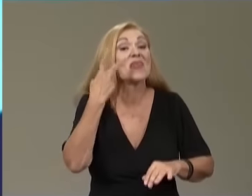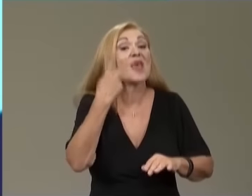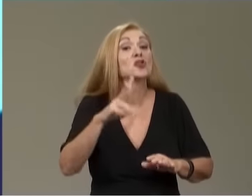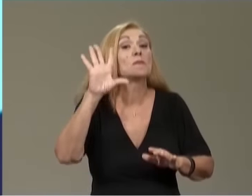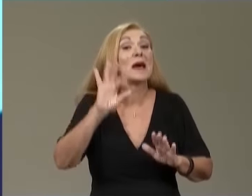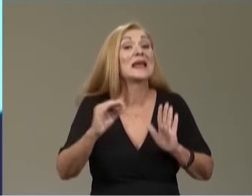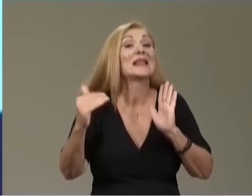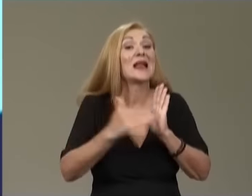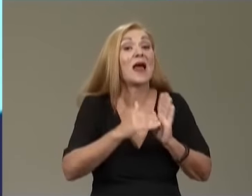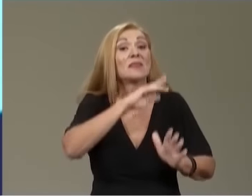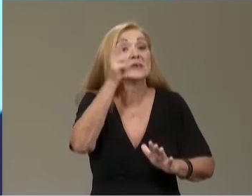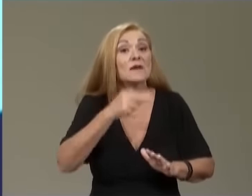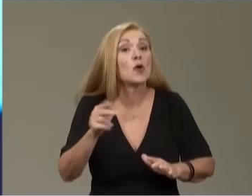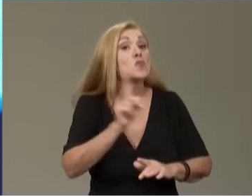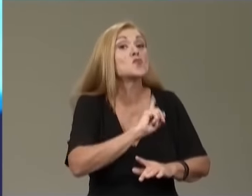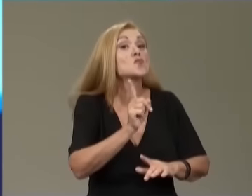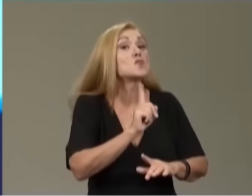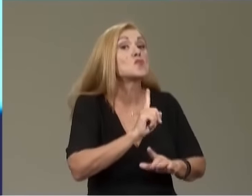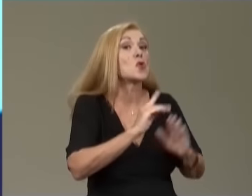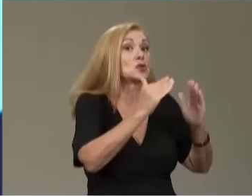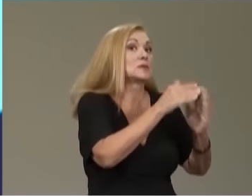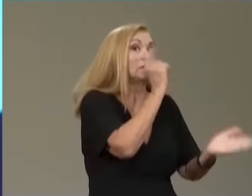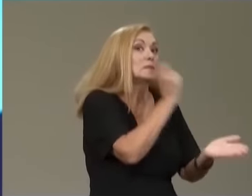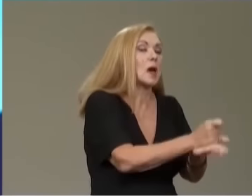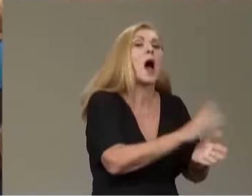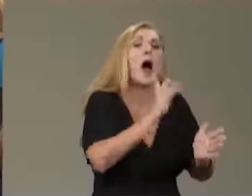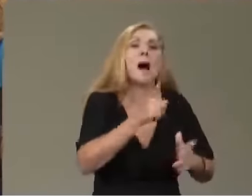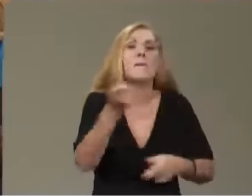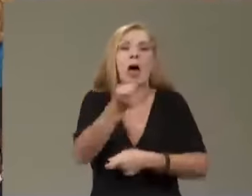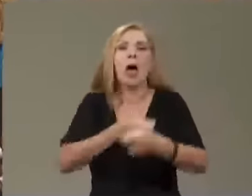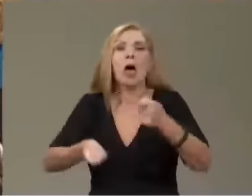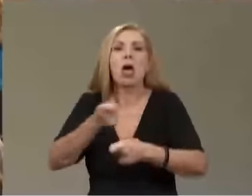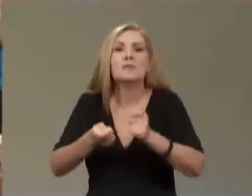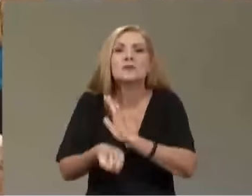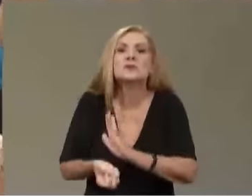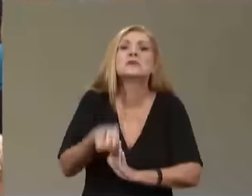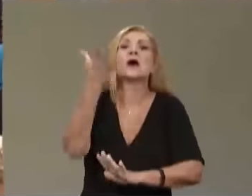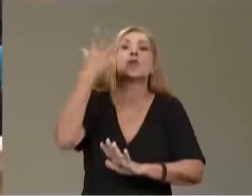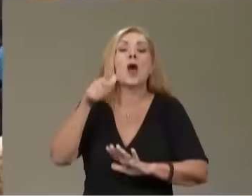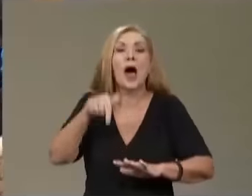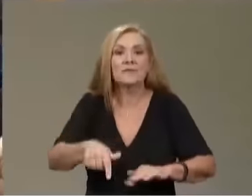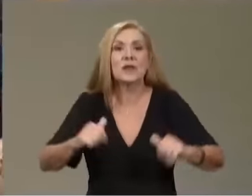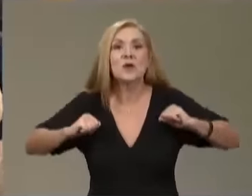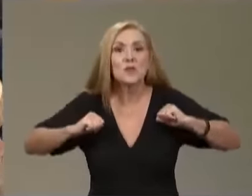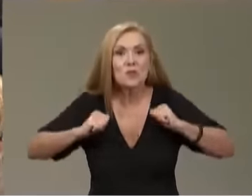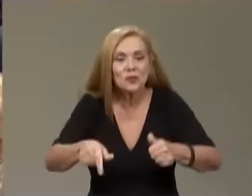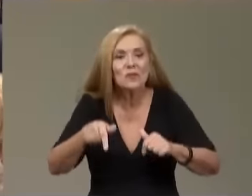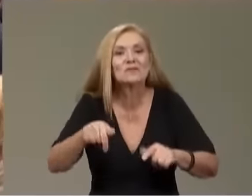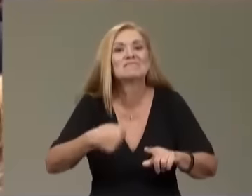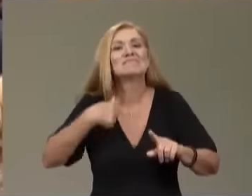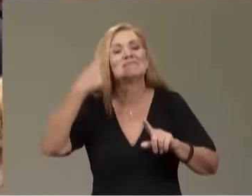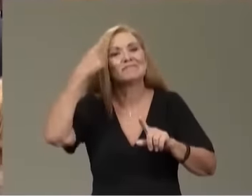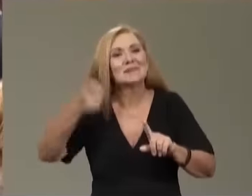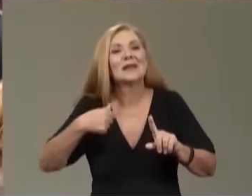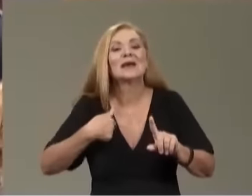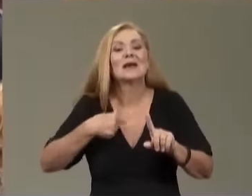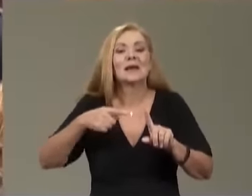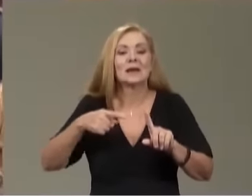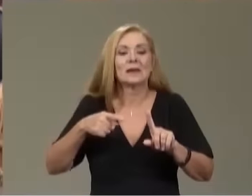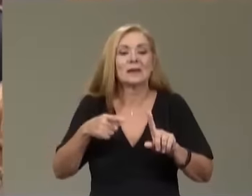ακίνητο, αλλά σε μια startup επιχείρηση. Είναι μια πρωτοβουλία που συμπληρώνει το